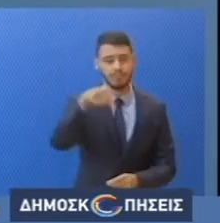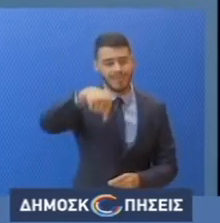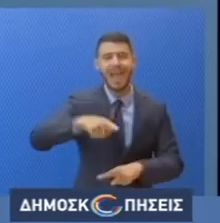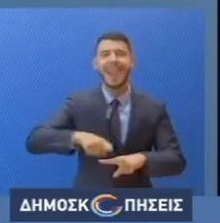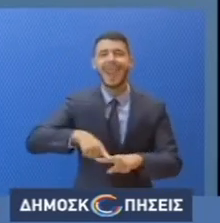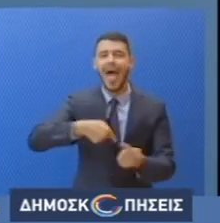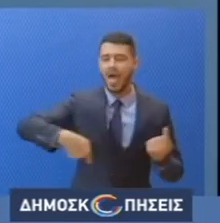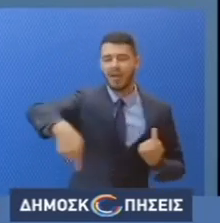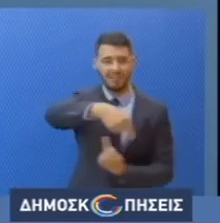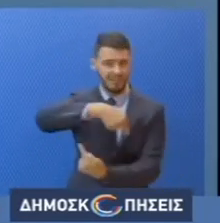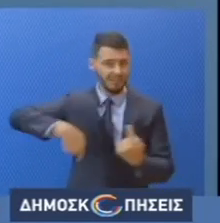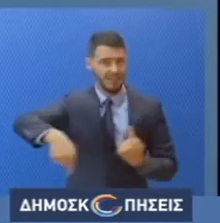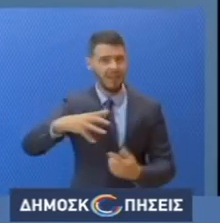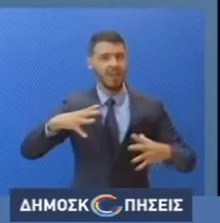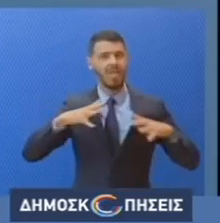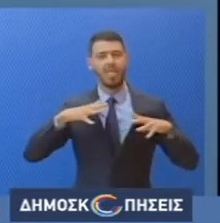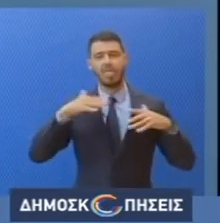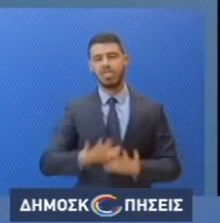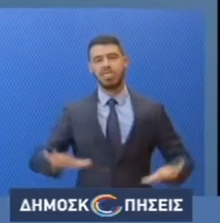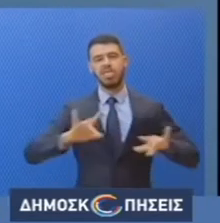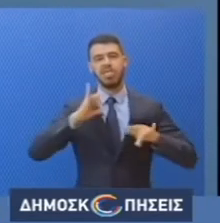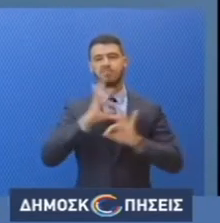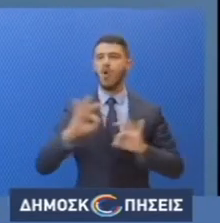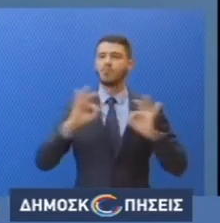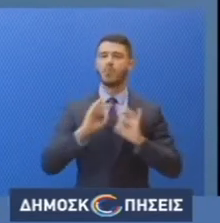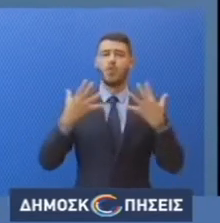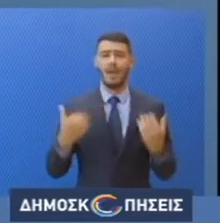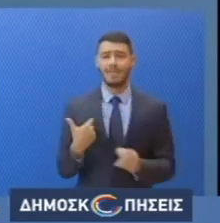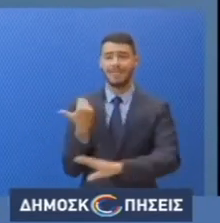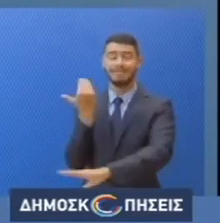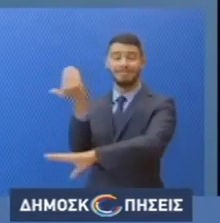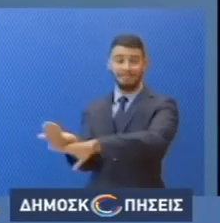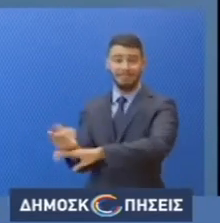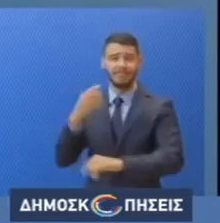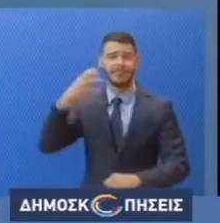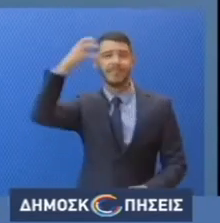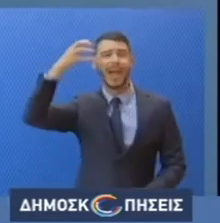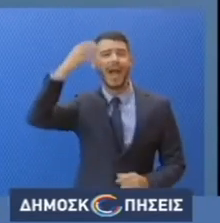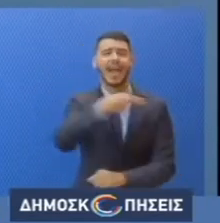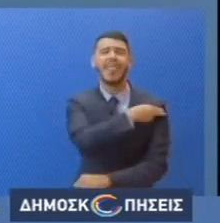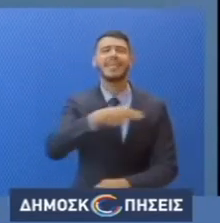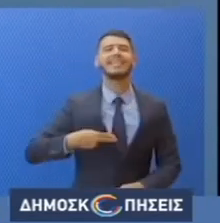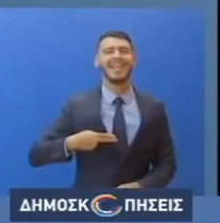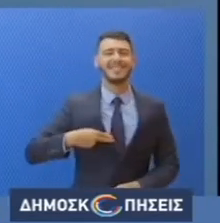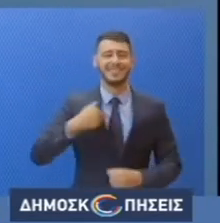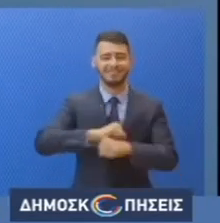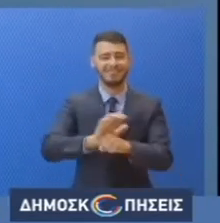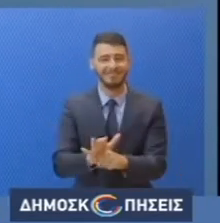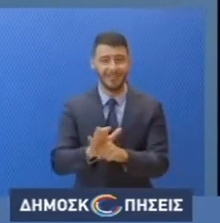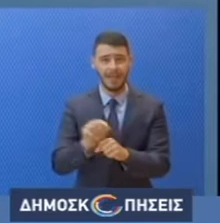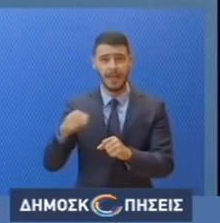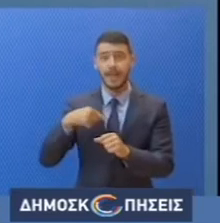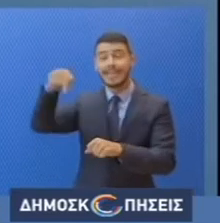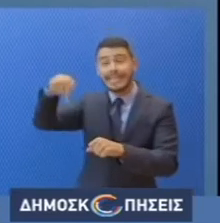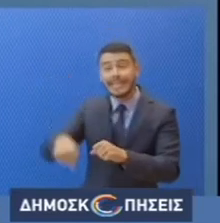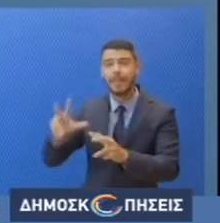εσωτερικό, ζητήθηκε από την Επιτροπή των Λοιμεξολόγων να εξεταστεί στη σημερινή της συνεδρίαση η άμεση